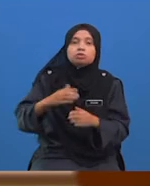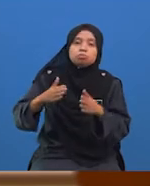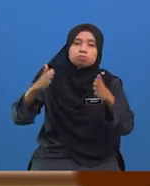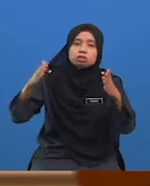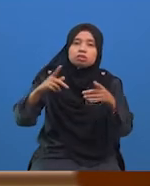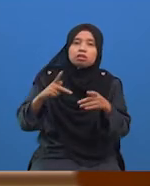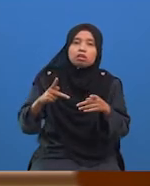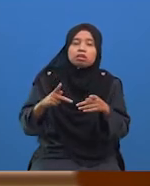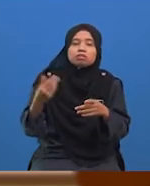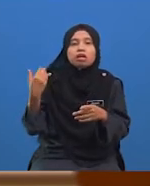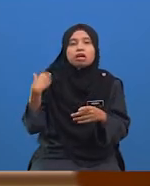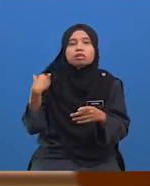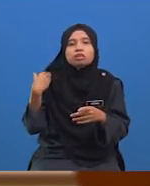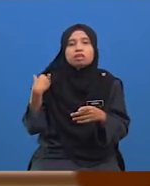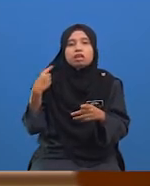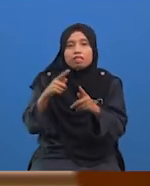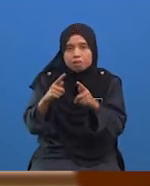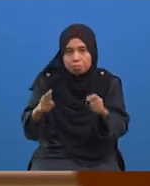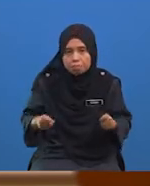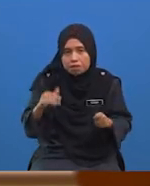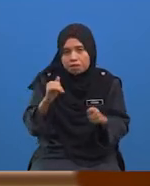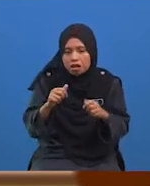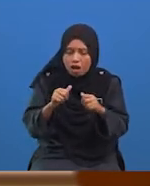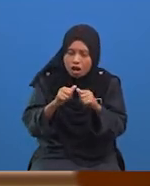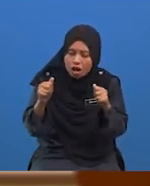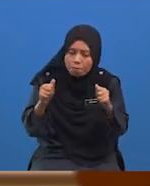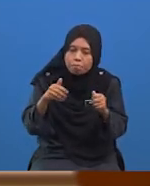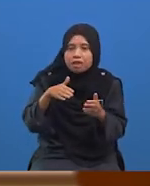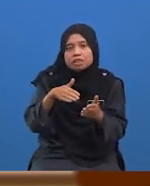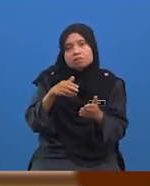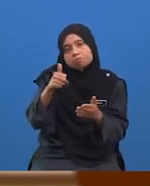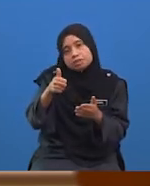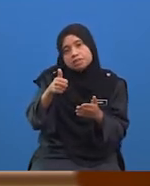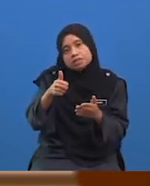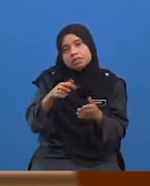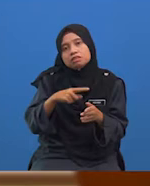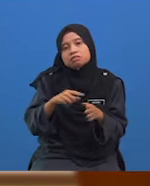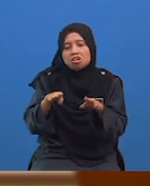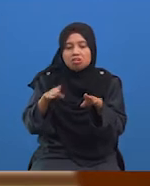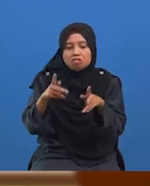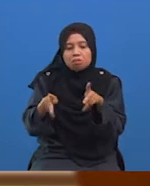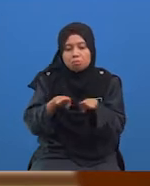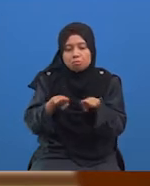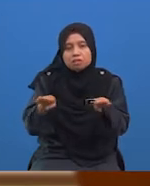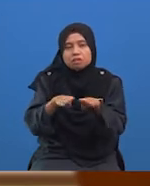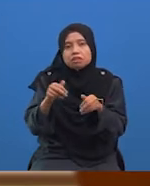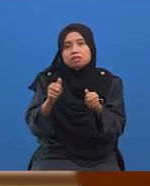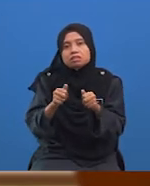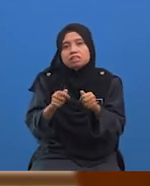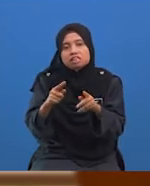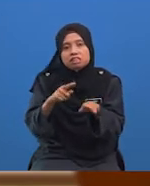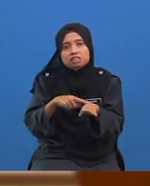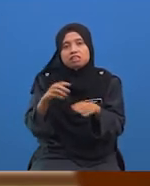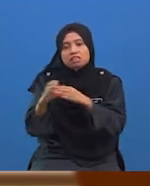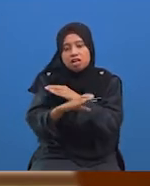dibesarkan, merupakan tempat yang amat selesa berbanding jika kita berhijrah ke